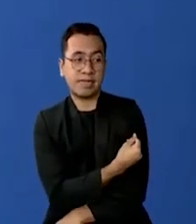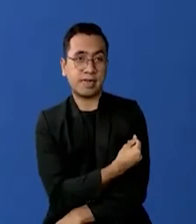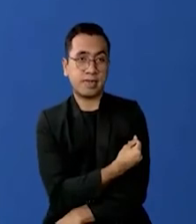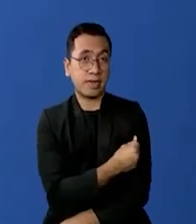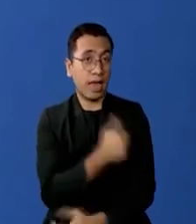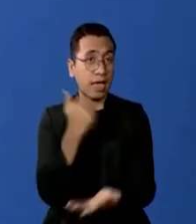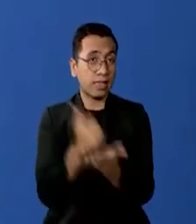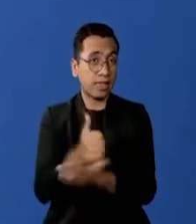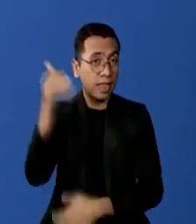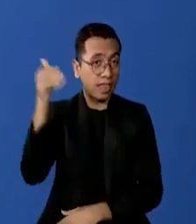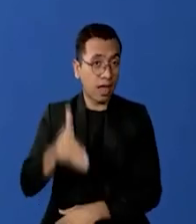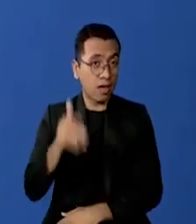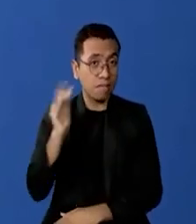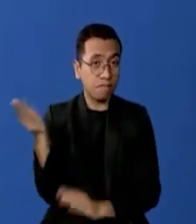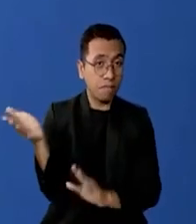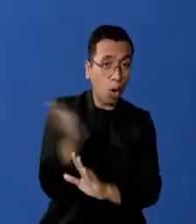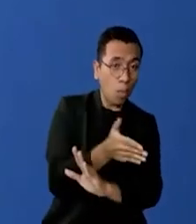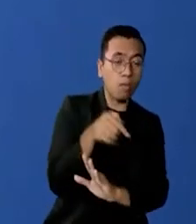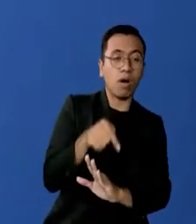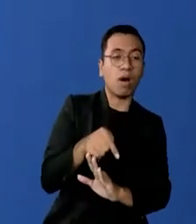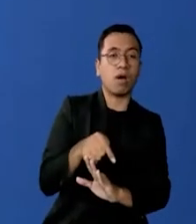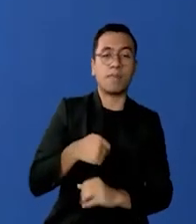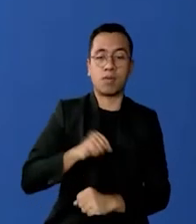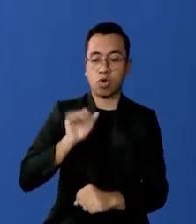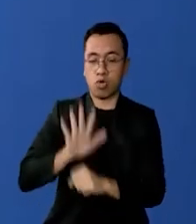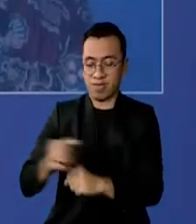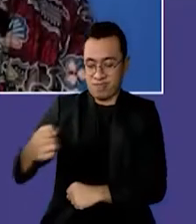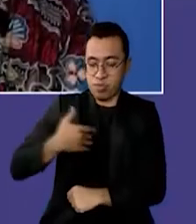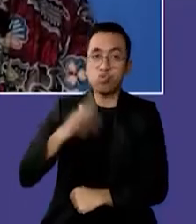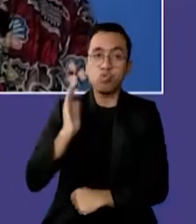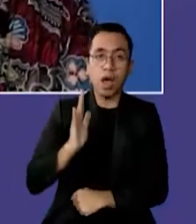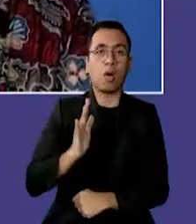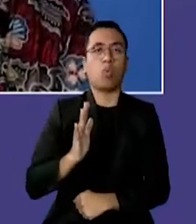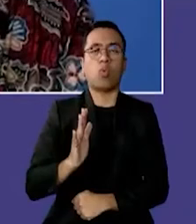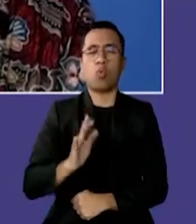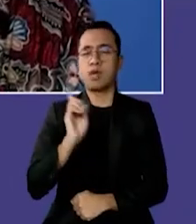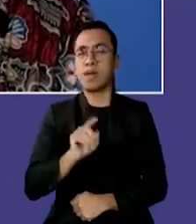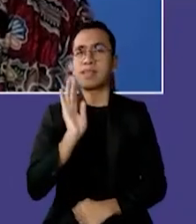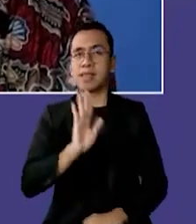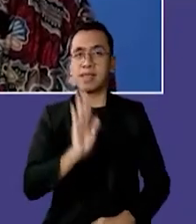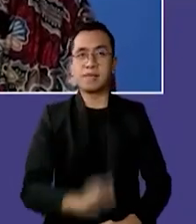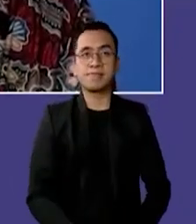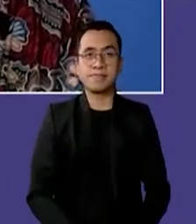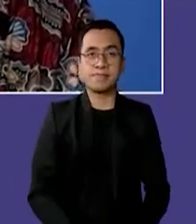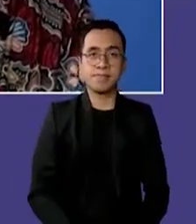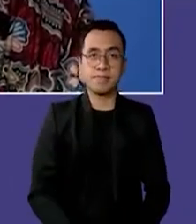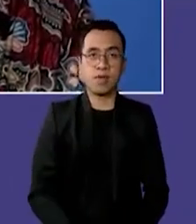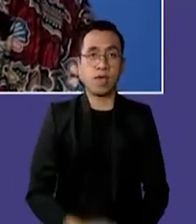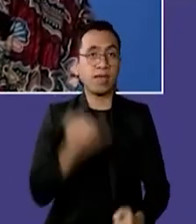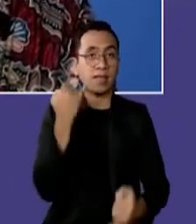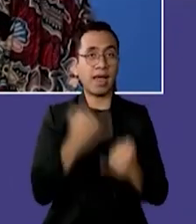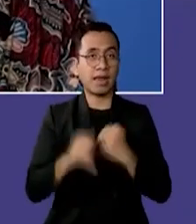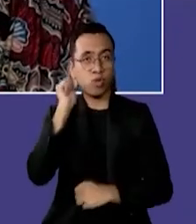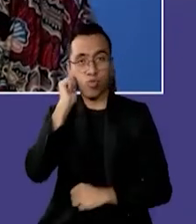itu datang kita sudah keduluan jadi harus tetap ketatnya peraturan kesehatan ya Nah ini terakhir pertanyaannya untuk